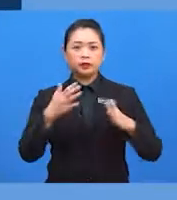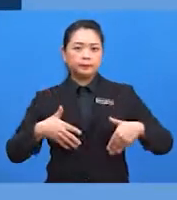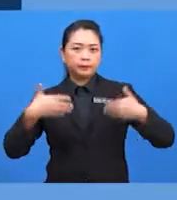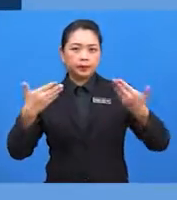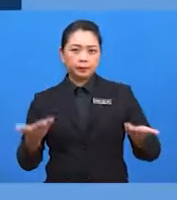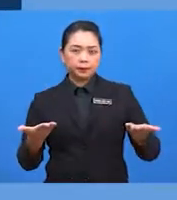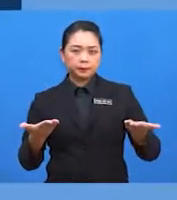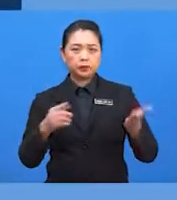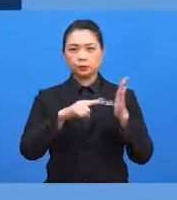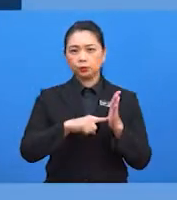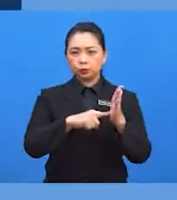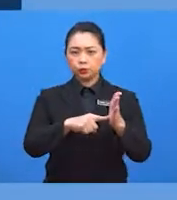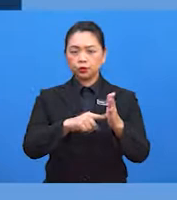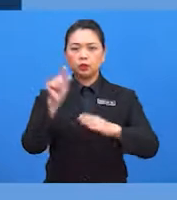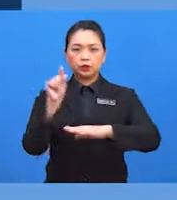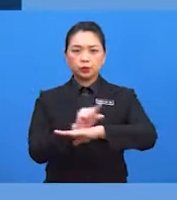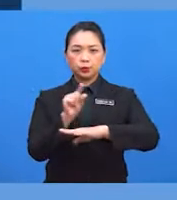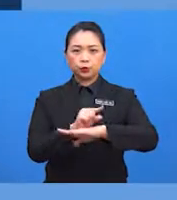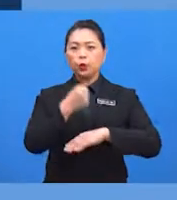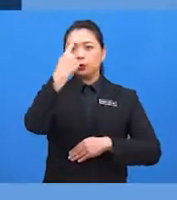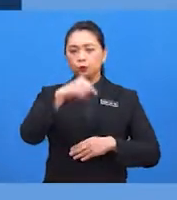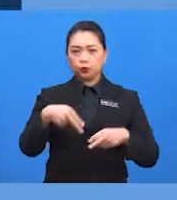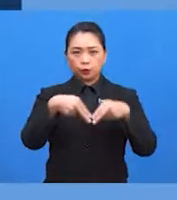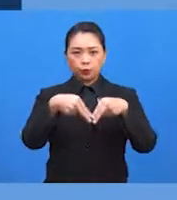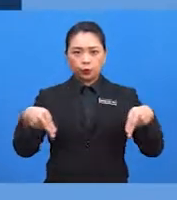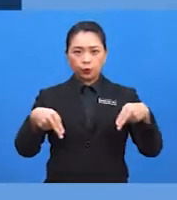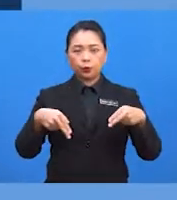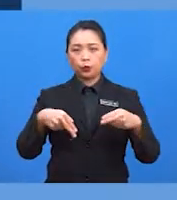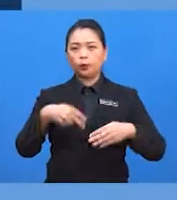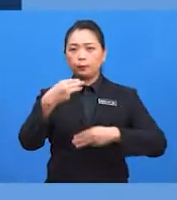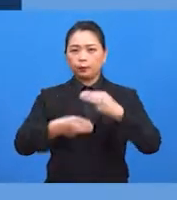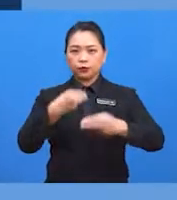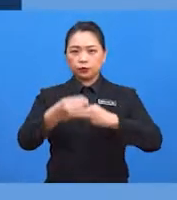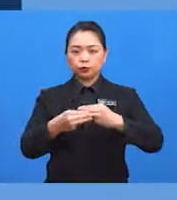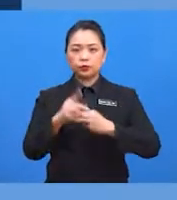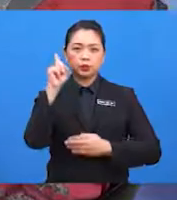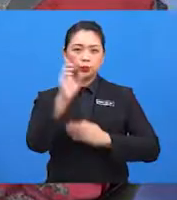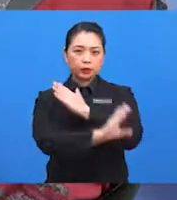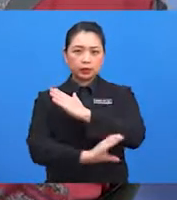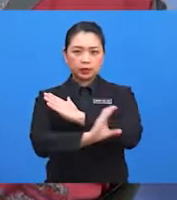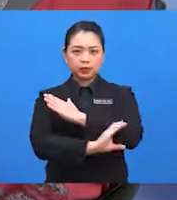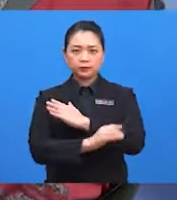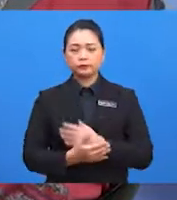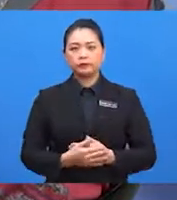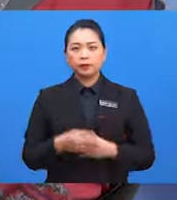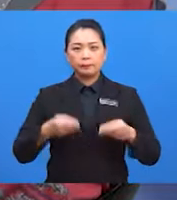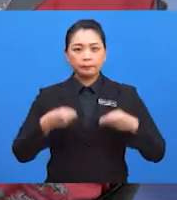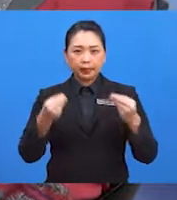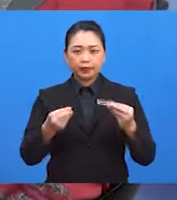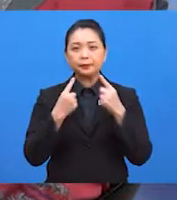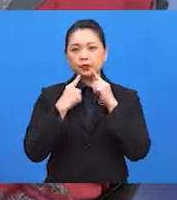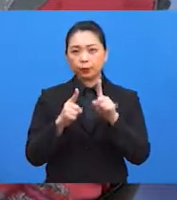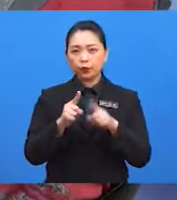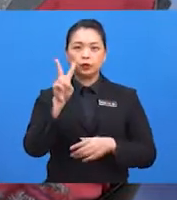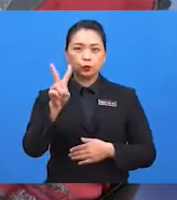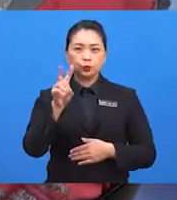makroekonomi ini boleh digunakan untuk mengukur prestasi ekonomi sesebuah negara? Bagi menjawab dua